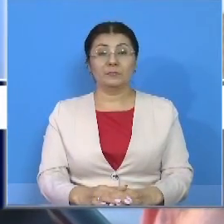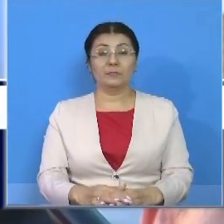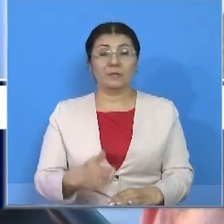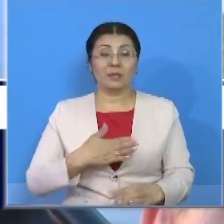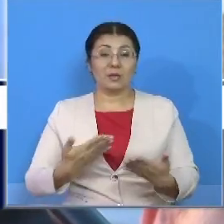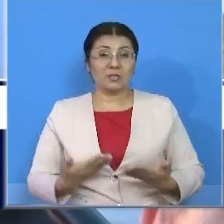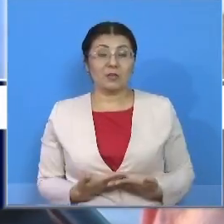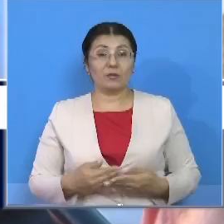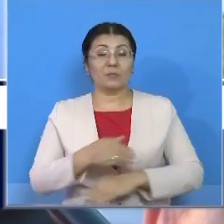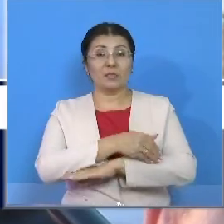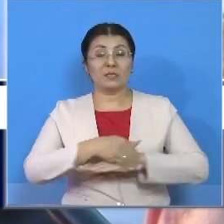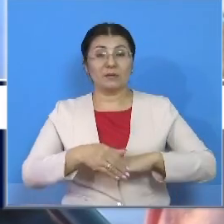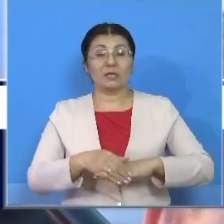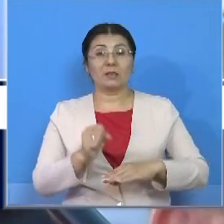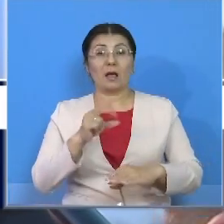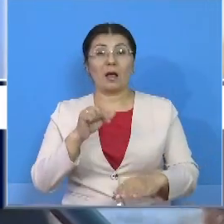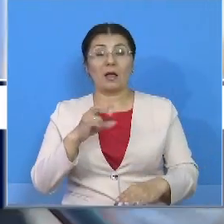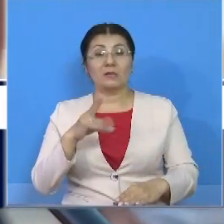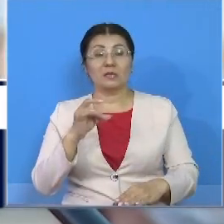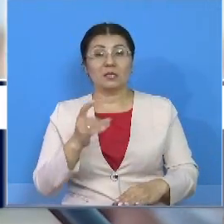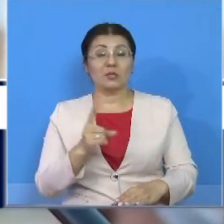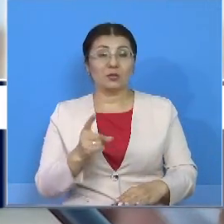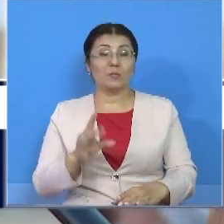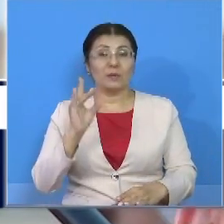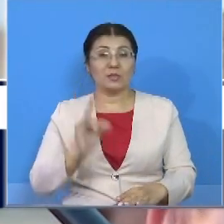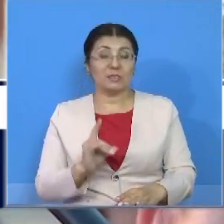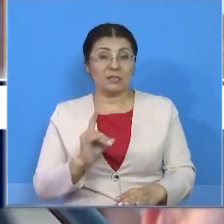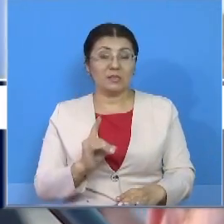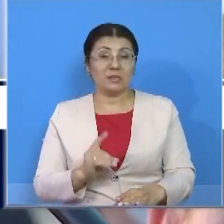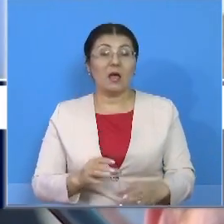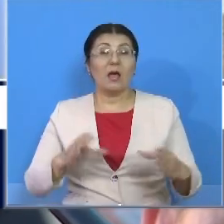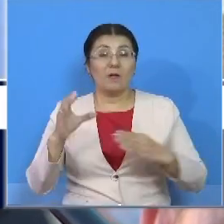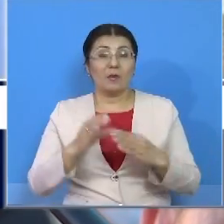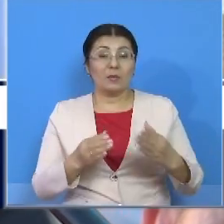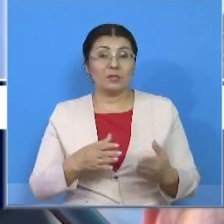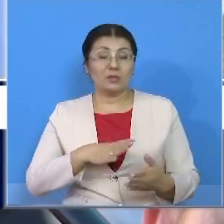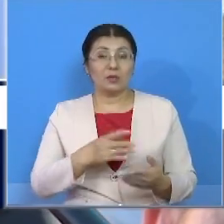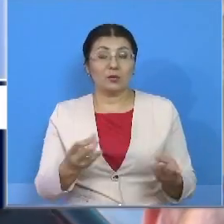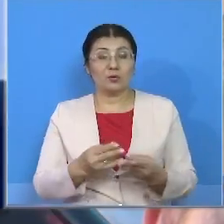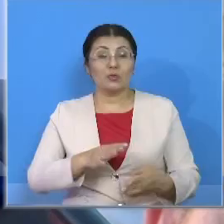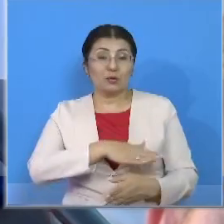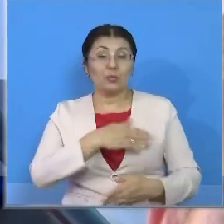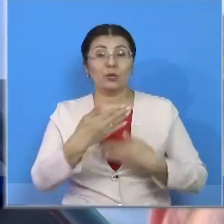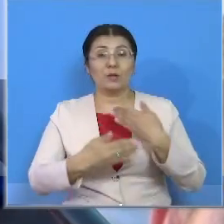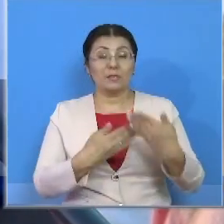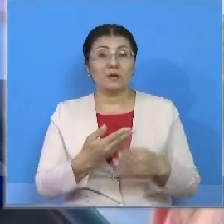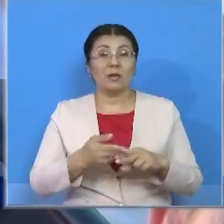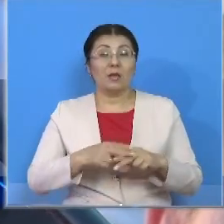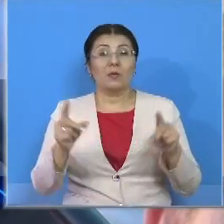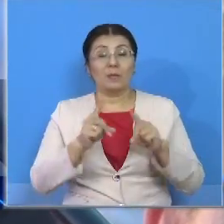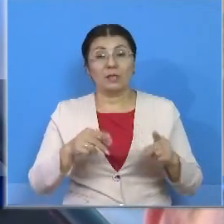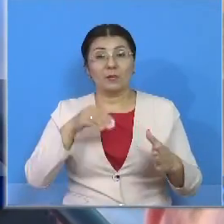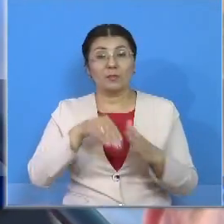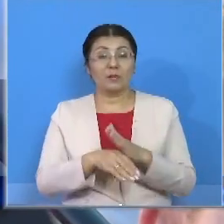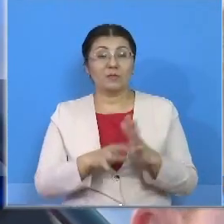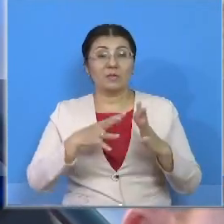Я живу со стороны моря, где водокачка. Чтобы сесть в автобус, необходимо идти до главной трассы, так как вовнутрь поселка никакой автобус не заезжает. Не у всех